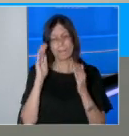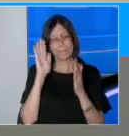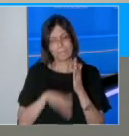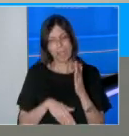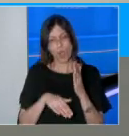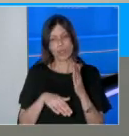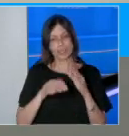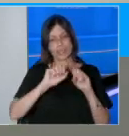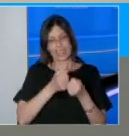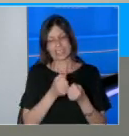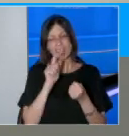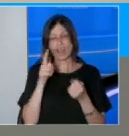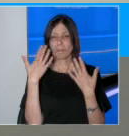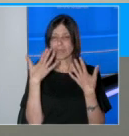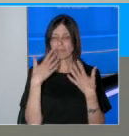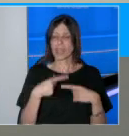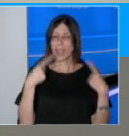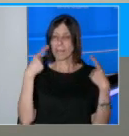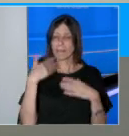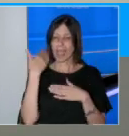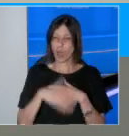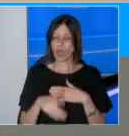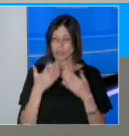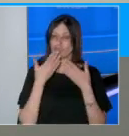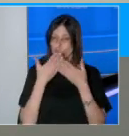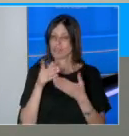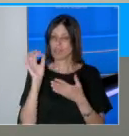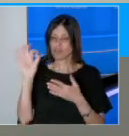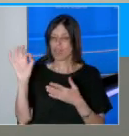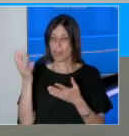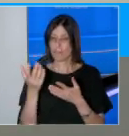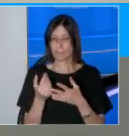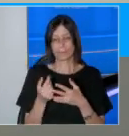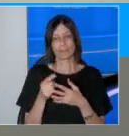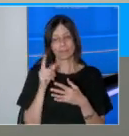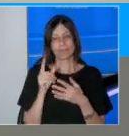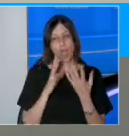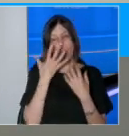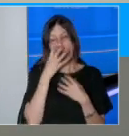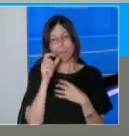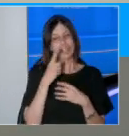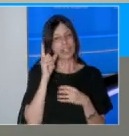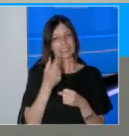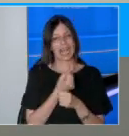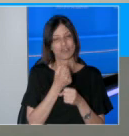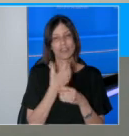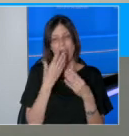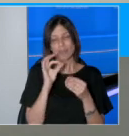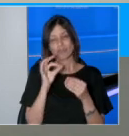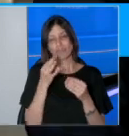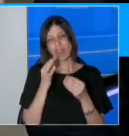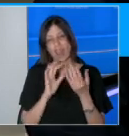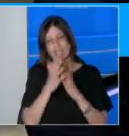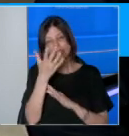אבל... המזג האוויר של הימים האחרונים שיחק לטובתם לצערנו הרב. כן. בחום הזה לא צריך לעשות הרבה להציד, והם מנצלים